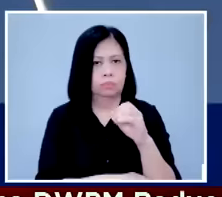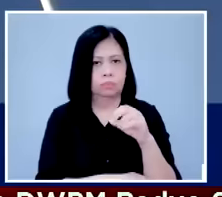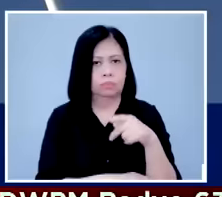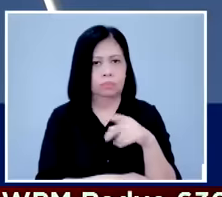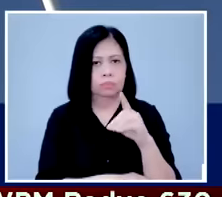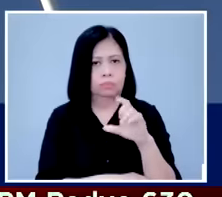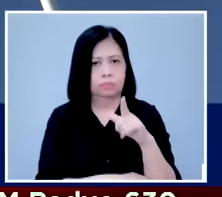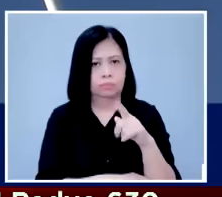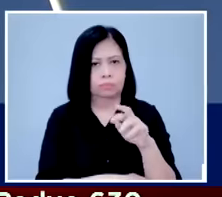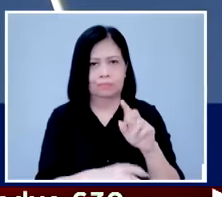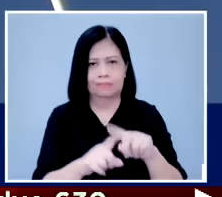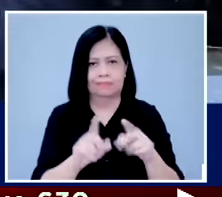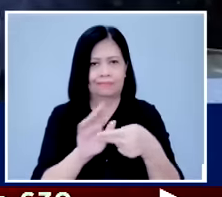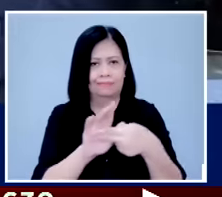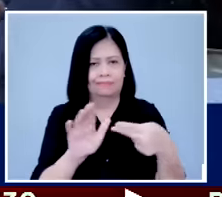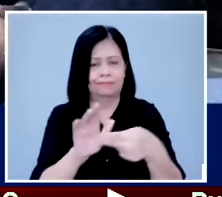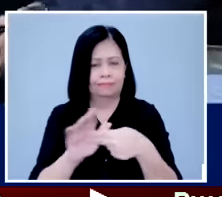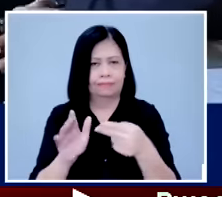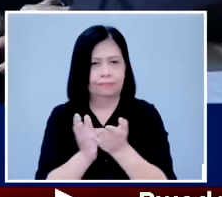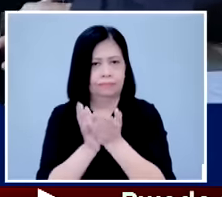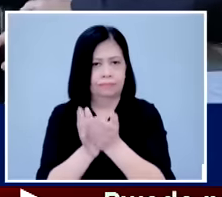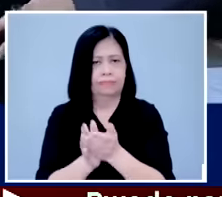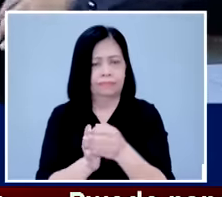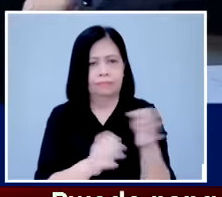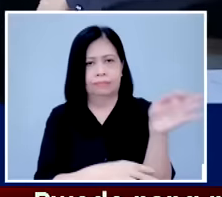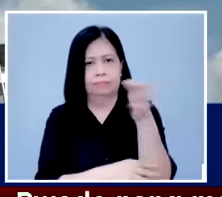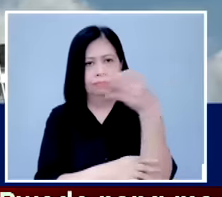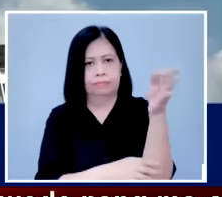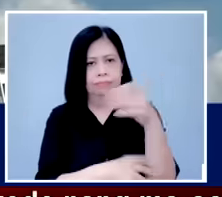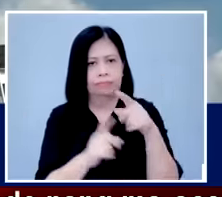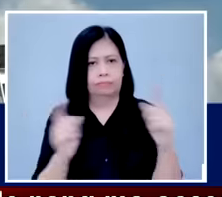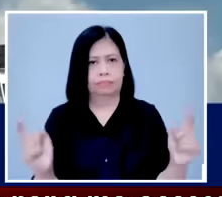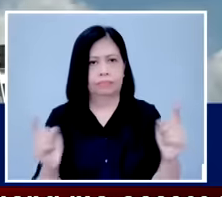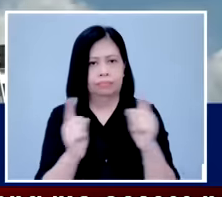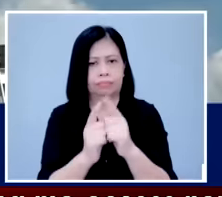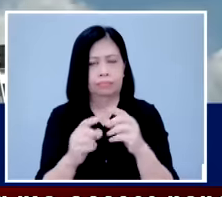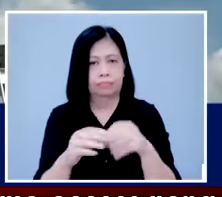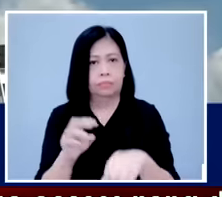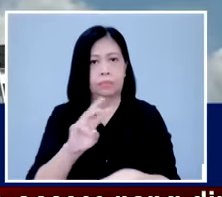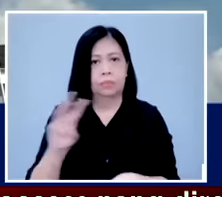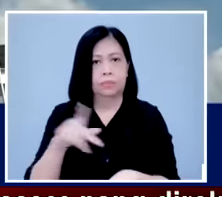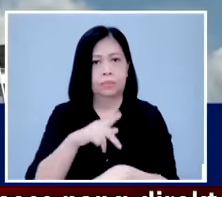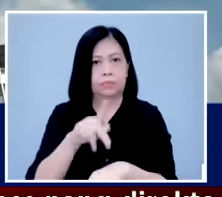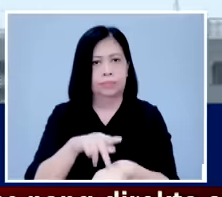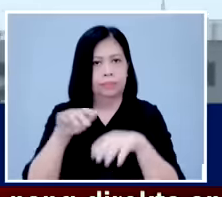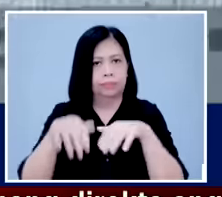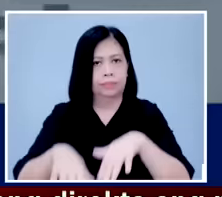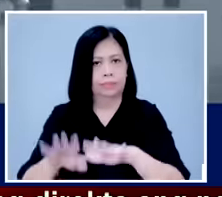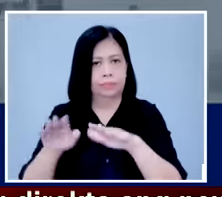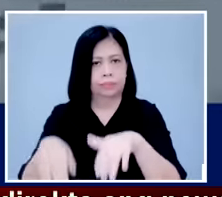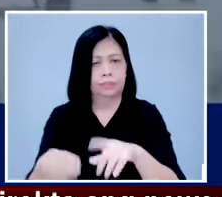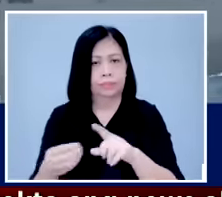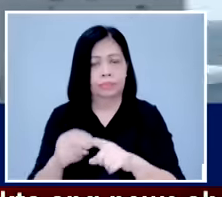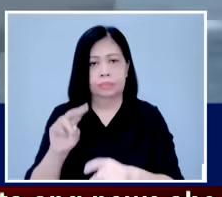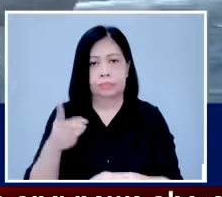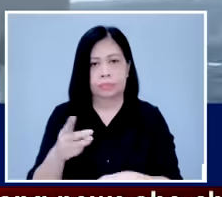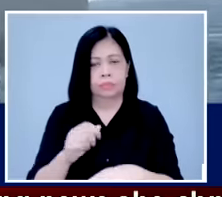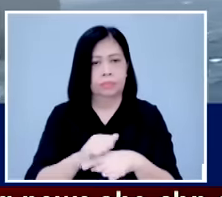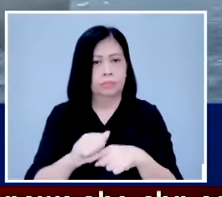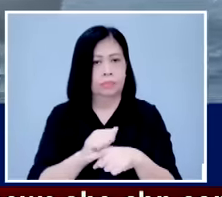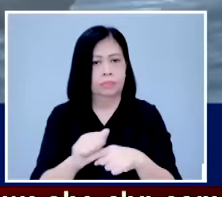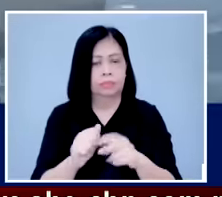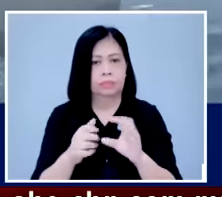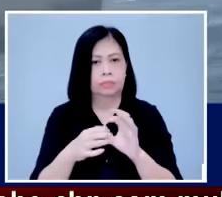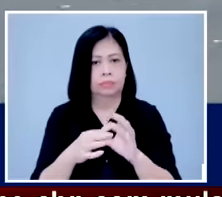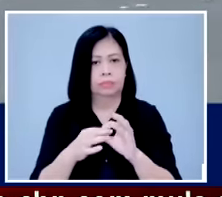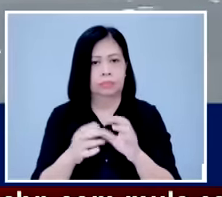Ramon Alcaraz ang bandila ng Pilipinas nang magtagpo sila sa West Philippine Sea. Kaugnay ito sa ikalawang maritime cooperative